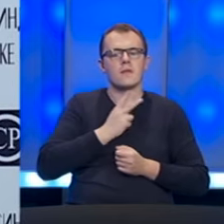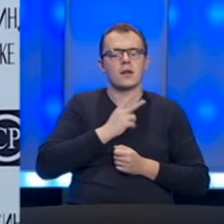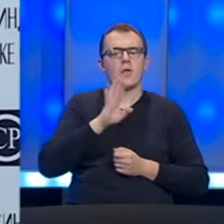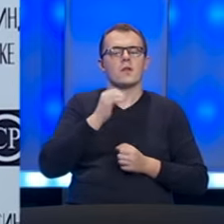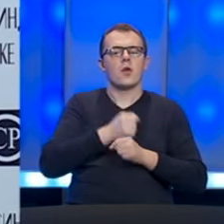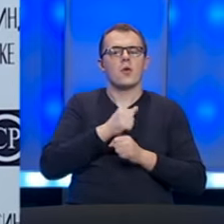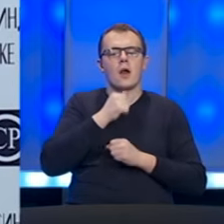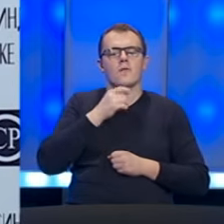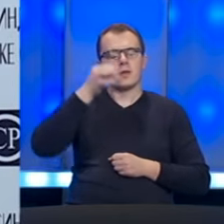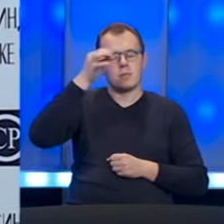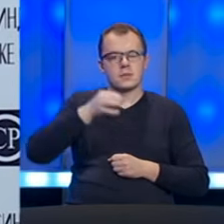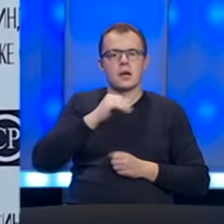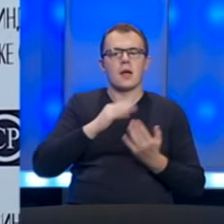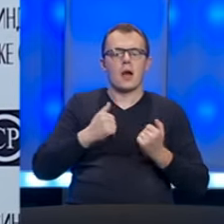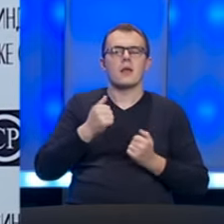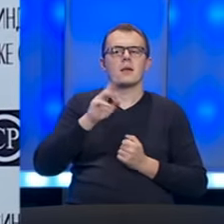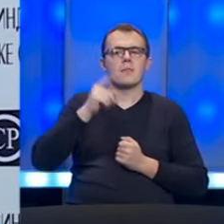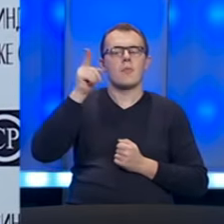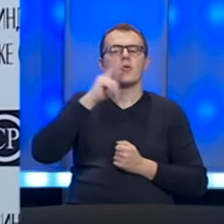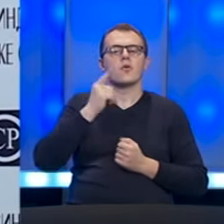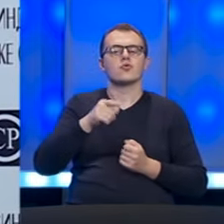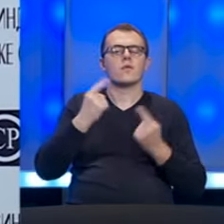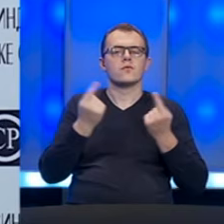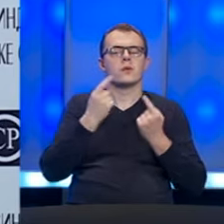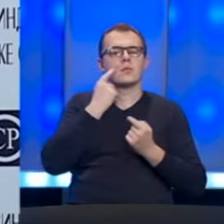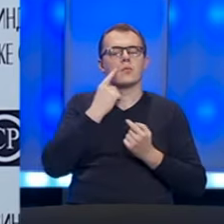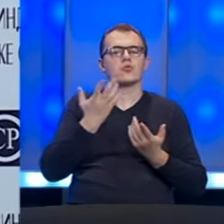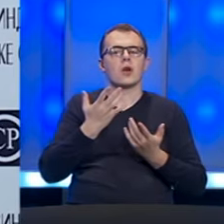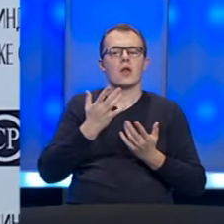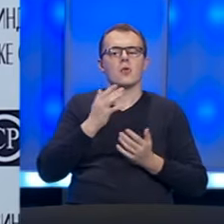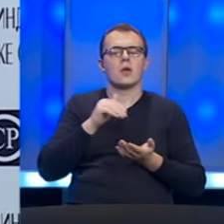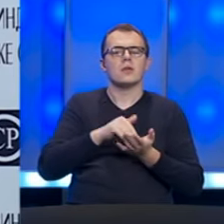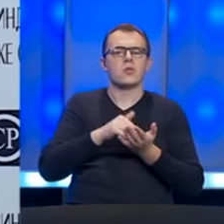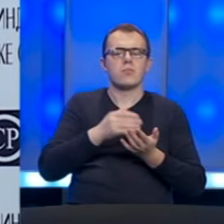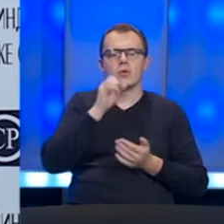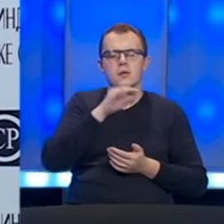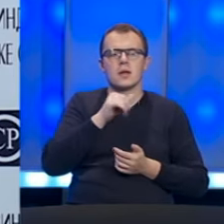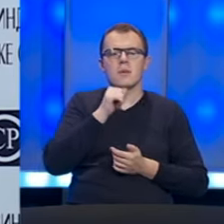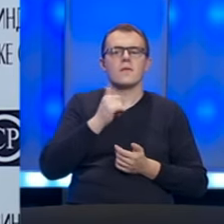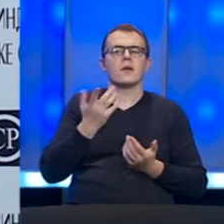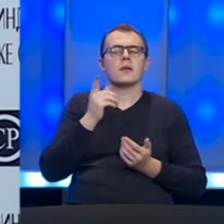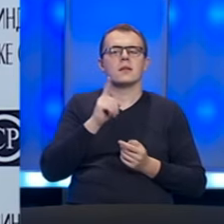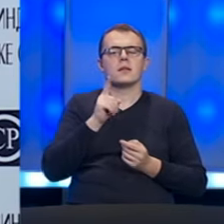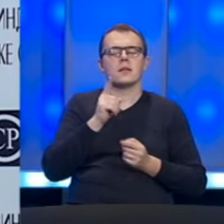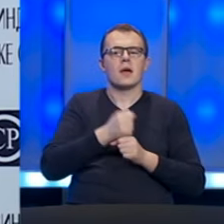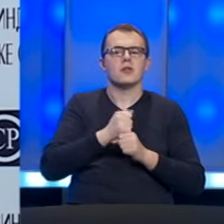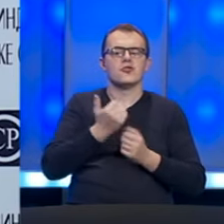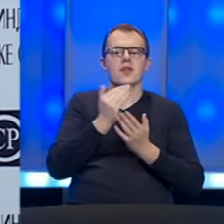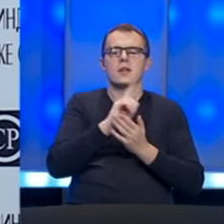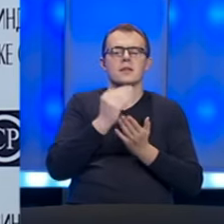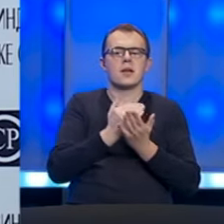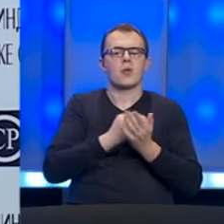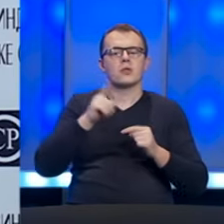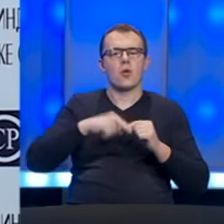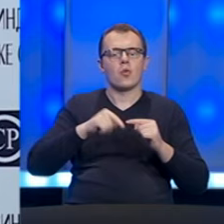priznanje, ali imamo i onih koji su i ovu situaciju pokušali da zloupotrijebe ili zloupotrebljavaju dajući nezakonite otkaze, takozvani raskid